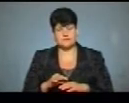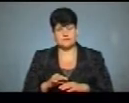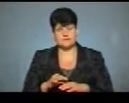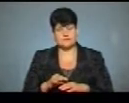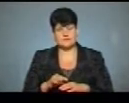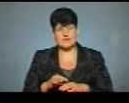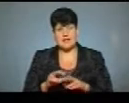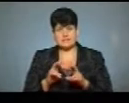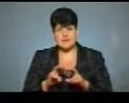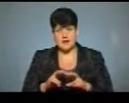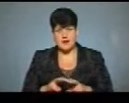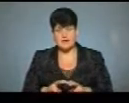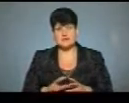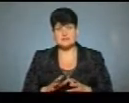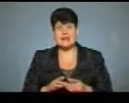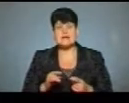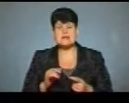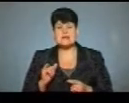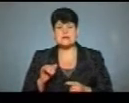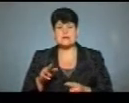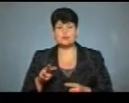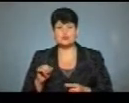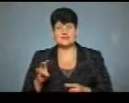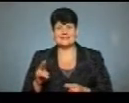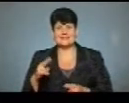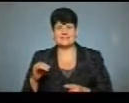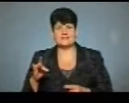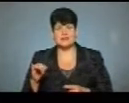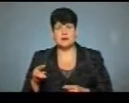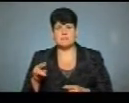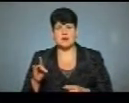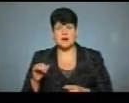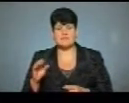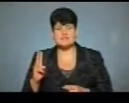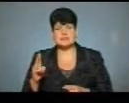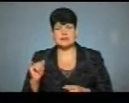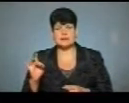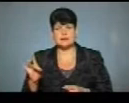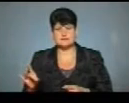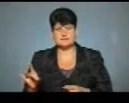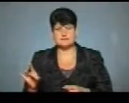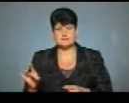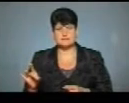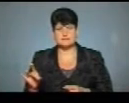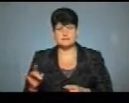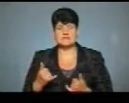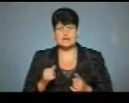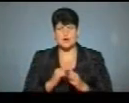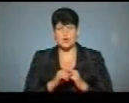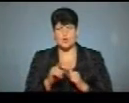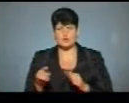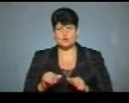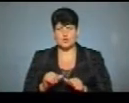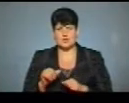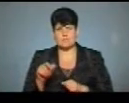провести аналіз на напруженість імунітету проти дифтерії, правця, корі безпосередньо для кожної